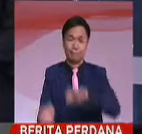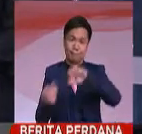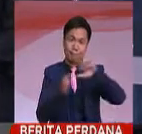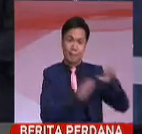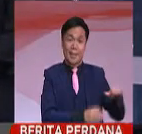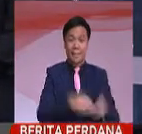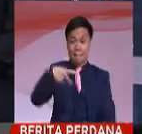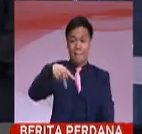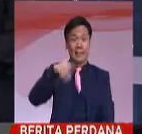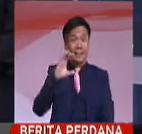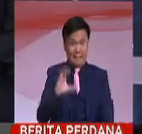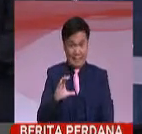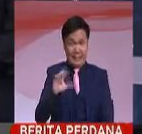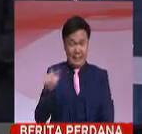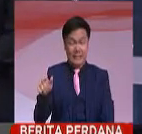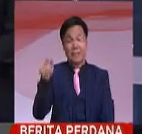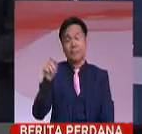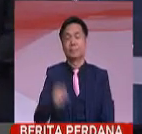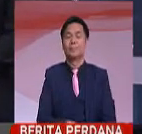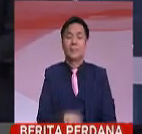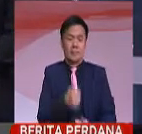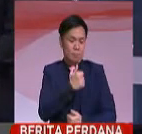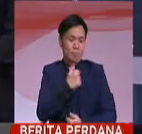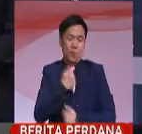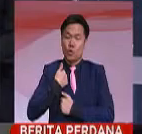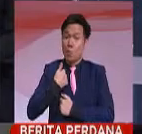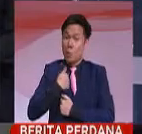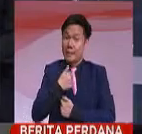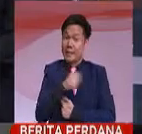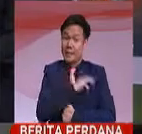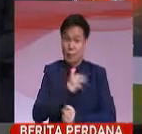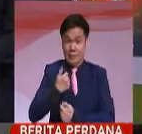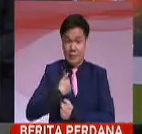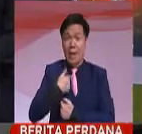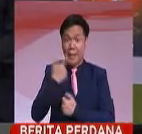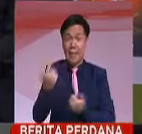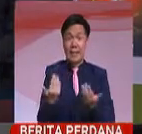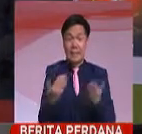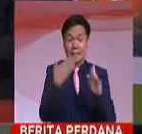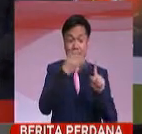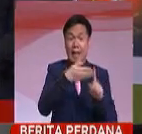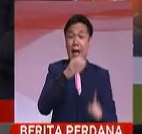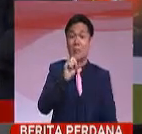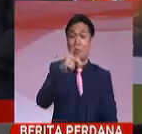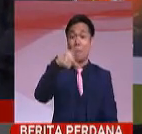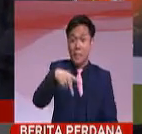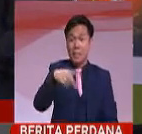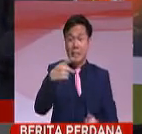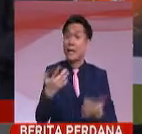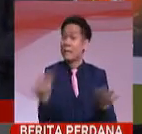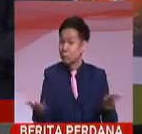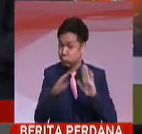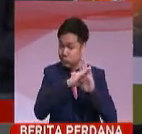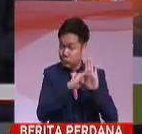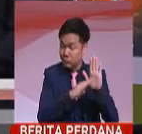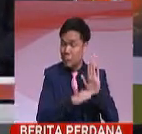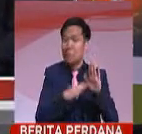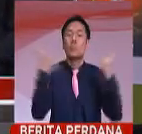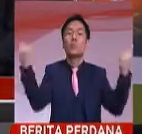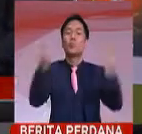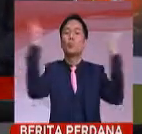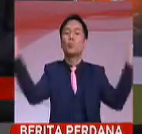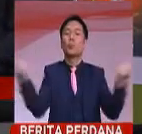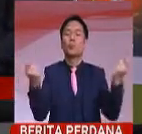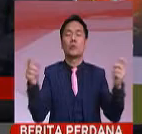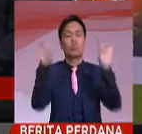Pada sidang media hari ini, Datuk Seri Ismail turut mengumumkan beberapa SOP bagi sambutan Krismas. Antaranya melibatkan